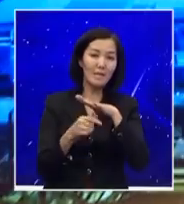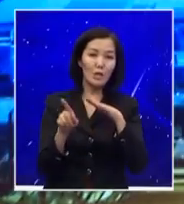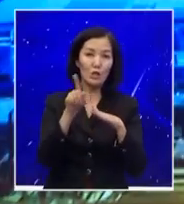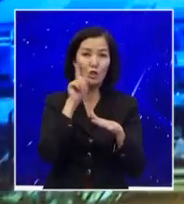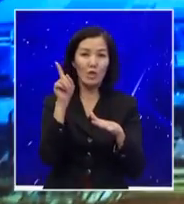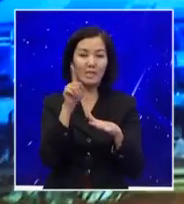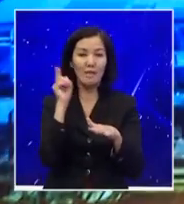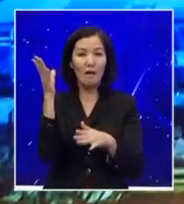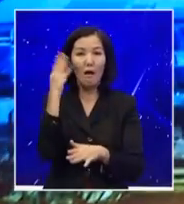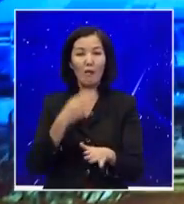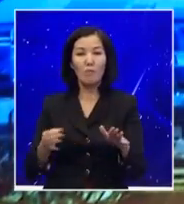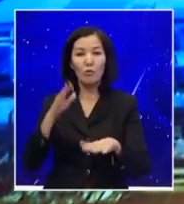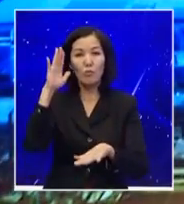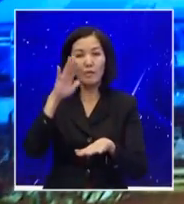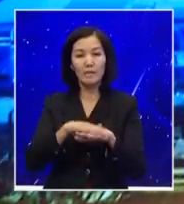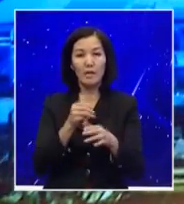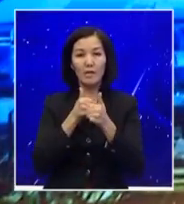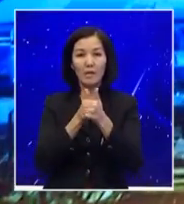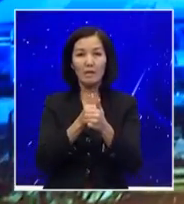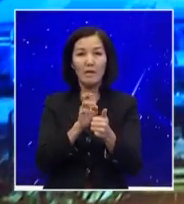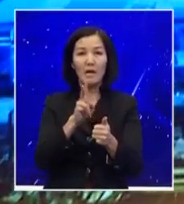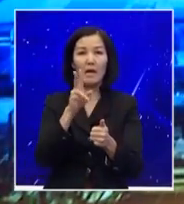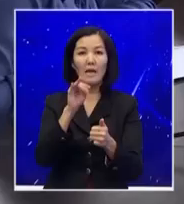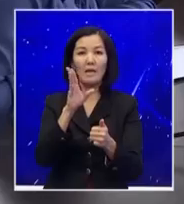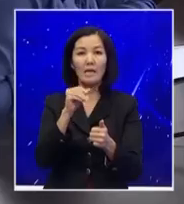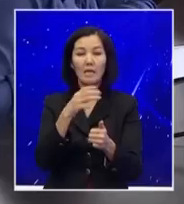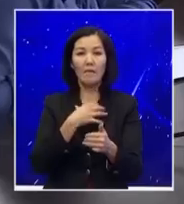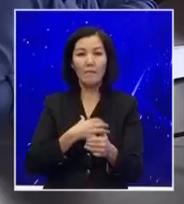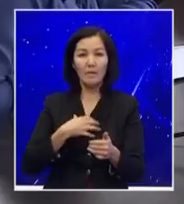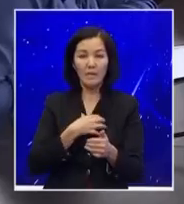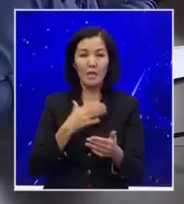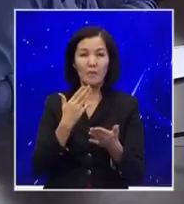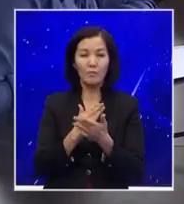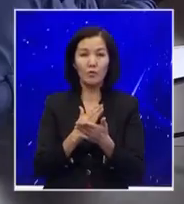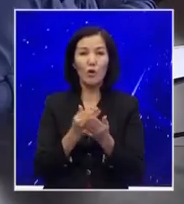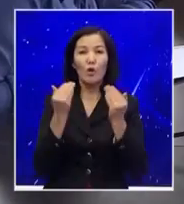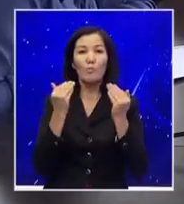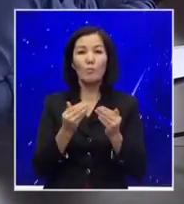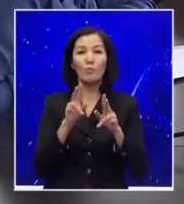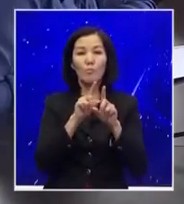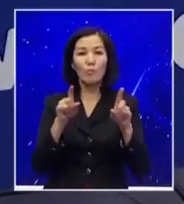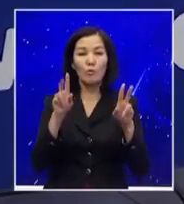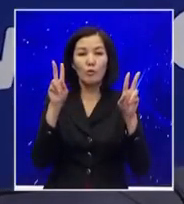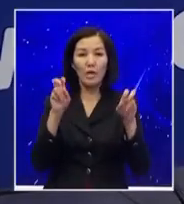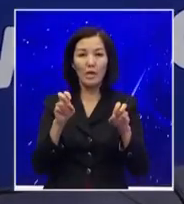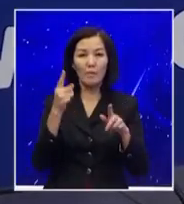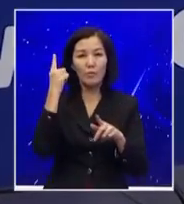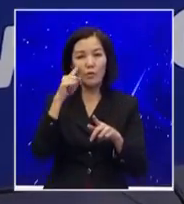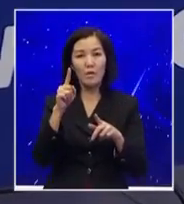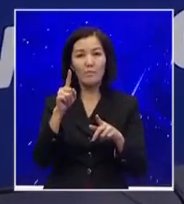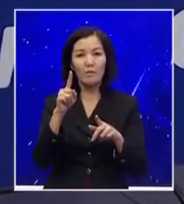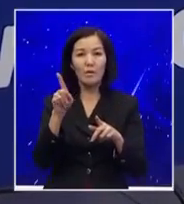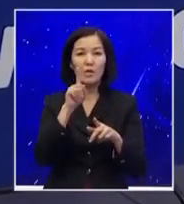келеңсіздік Алматы облысының әкімінің орынбасары Рустам Әлиді толғандырып жүр. Бүгін ол бұл тақырыпты ойларымен